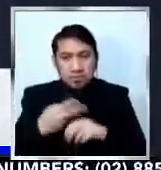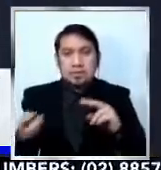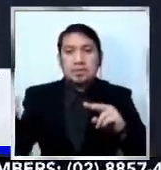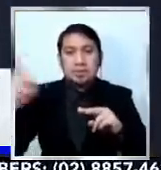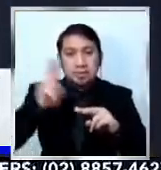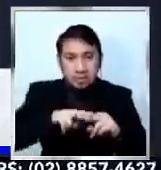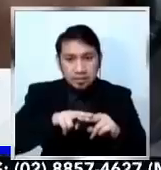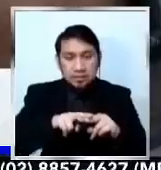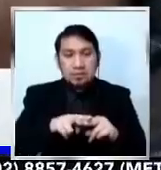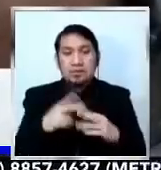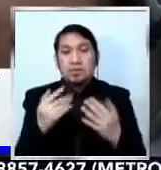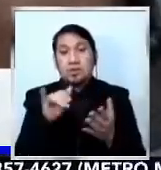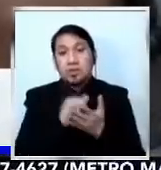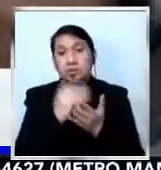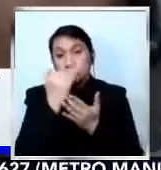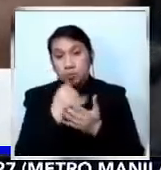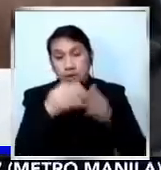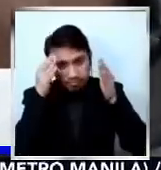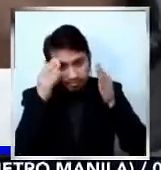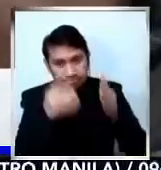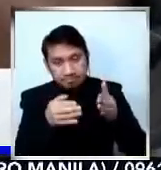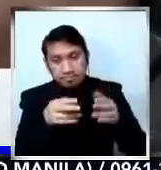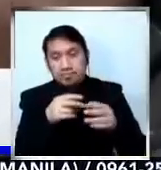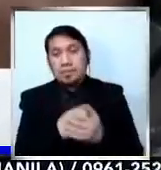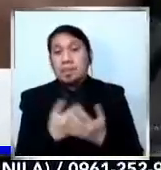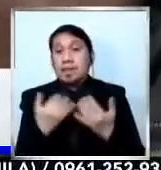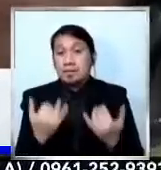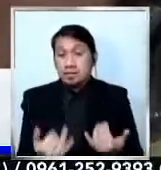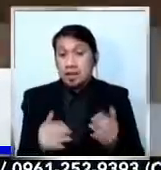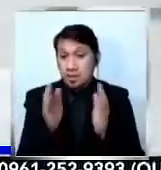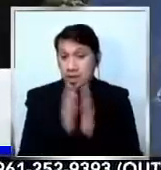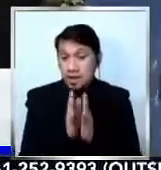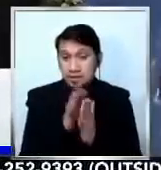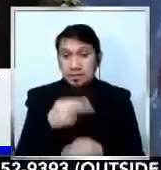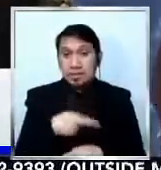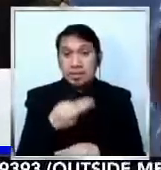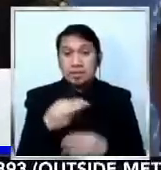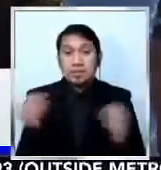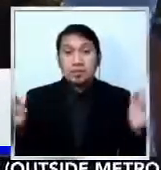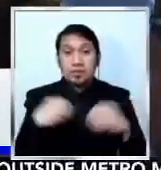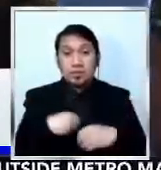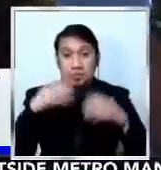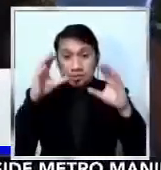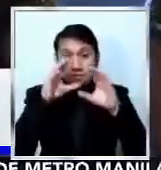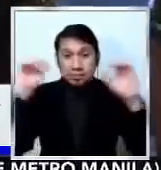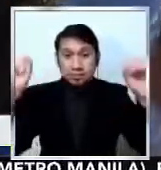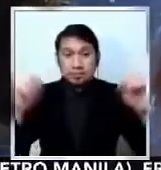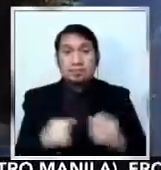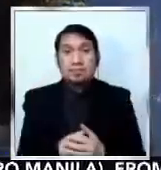kanyang tututukan. Hinihingan pa namin ng reaksyon ang Malacanang.